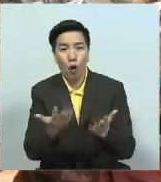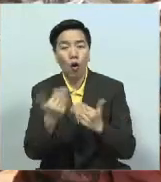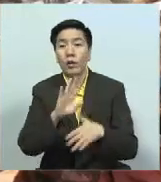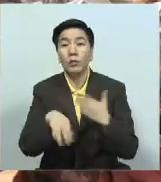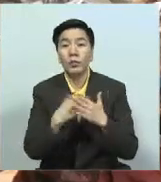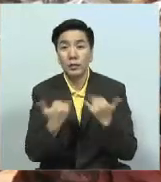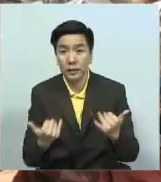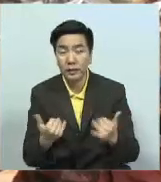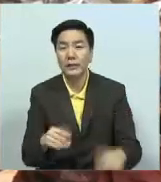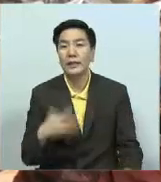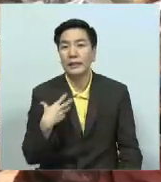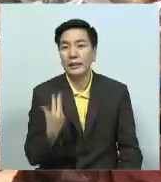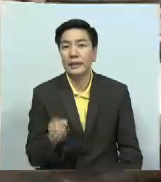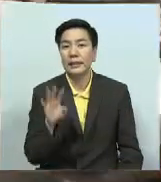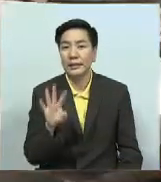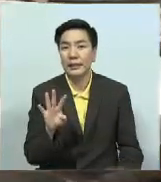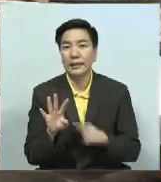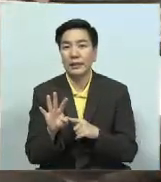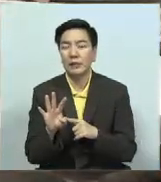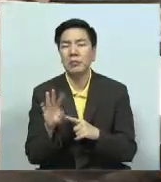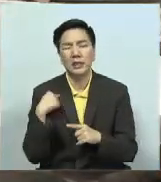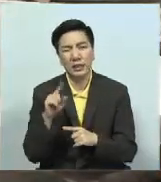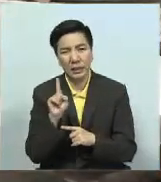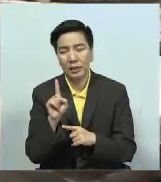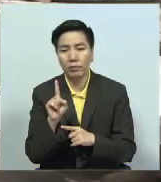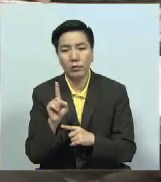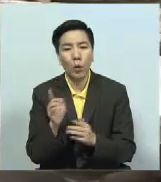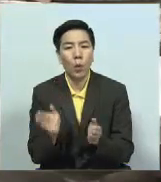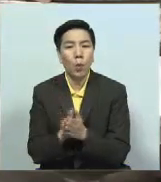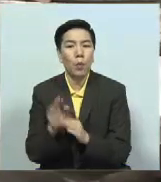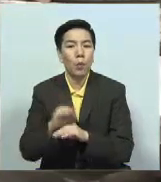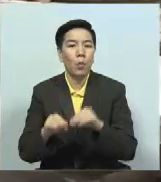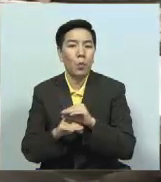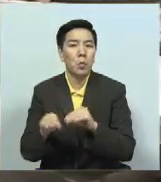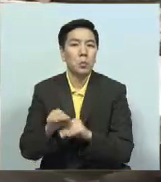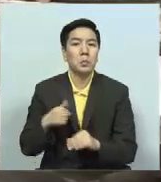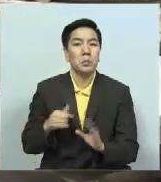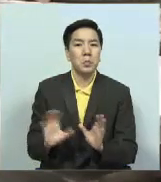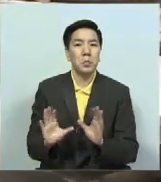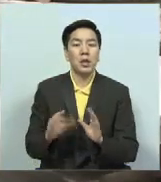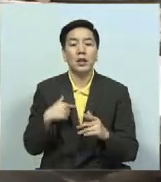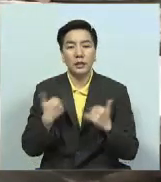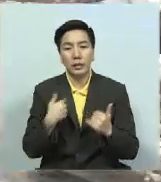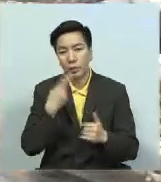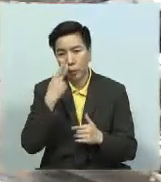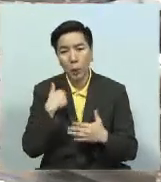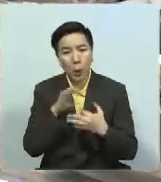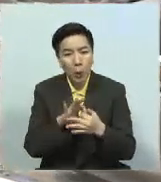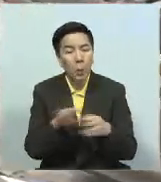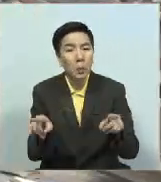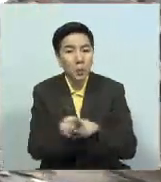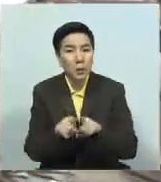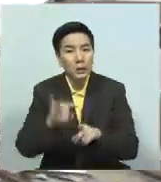อยู่ตอนนี้เนี่ยมีอยู่4หลังแต่มี1หลังค่ะที่ไม่ได้เข้าร่วมโครงการบ้านมั่นคงซึ่งอันนี้ก็มีความกังวลเ